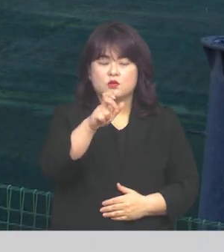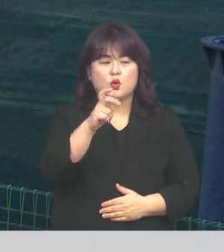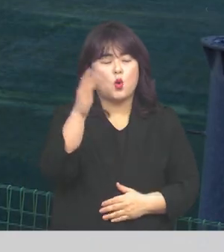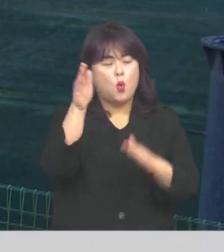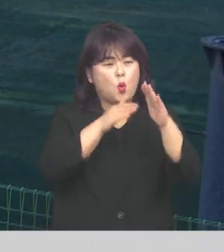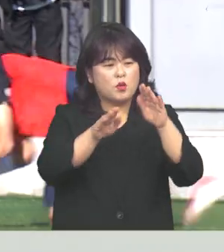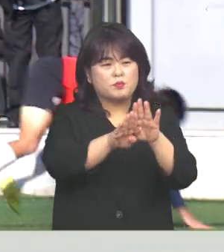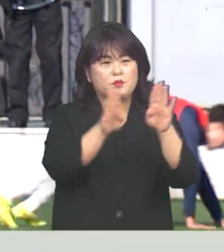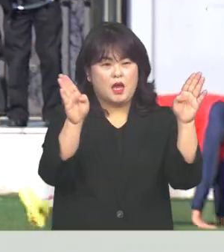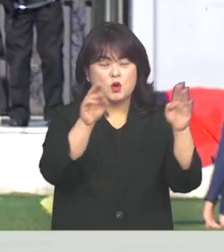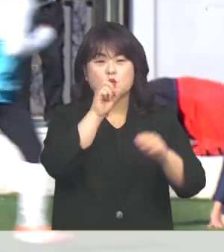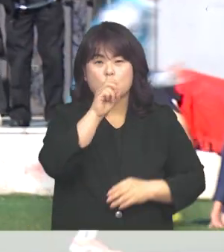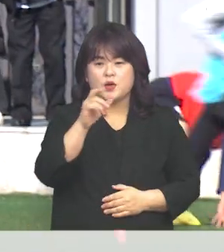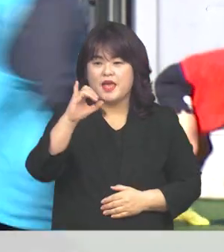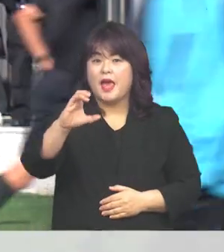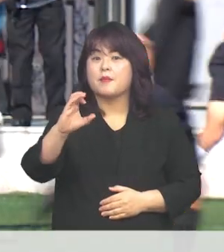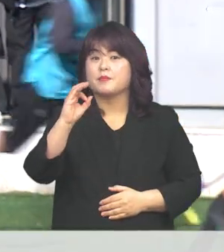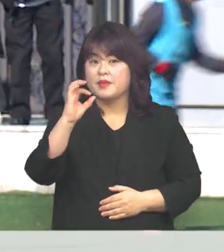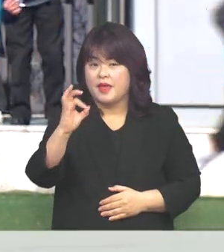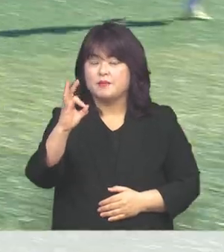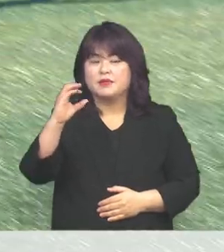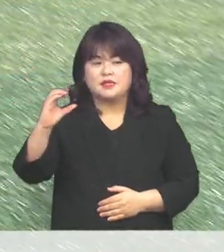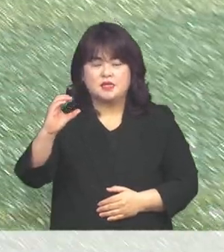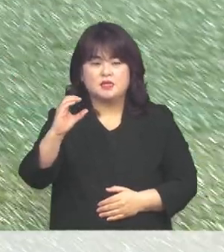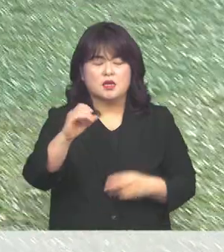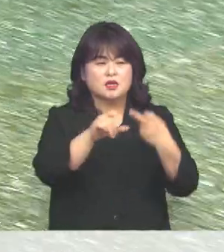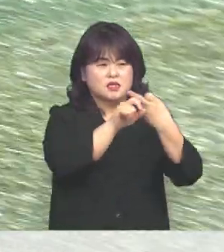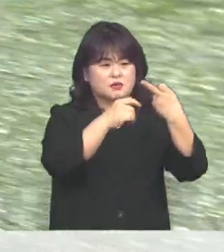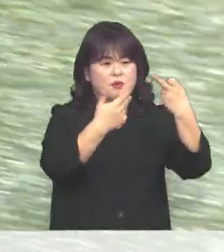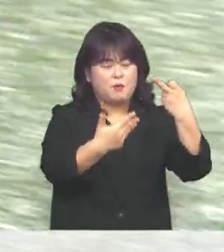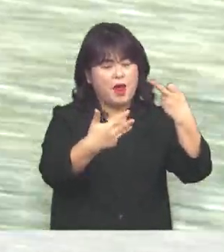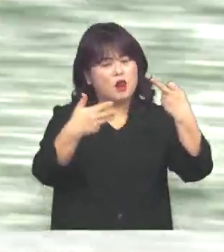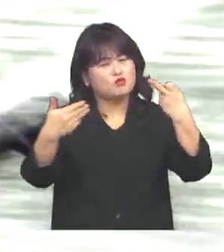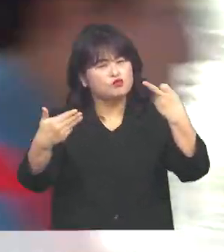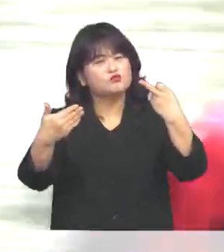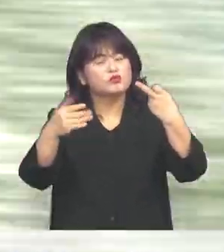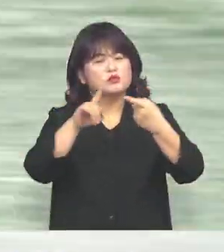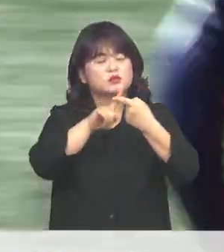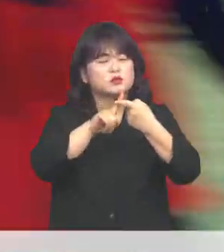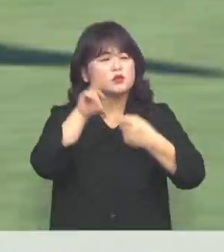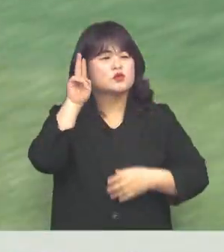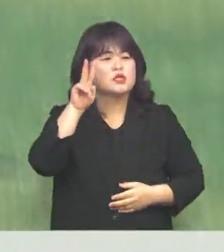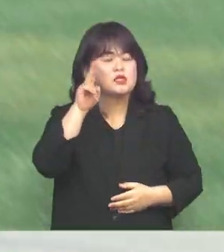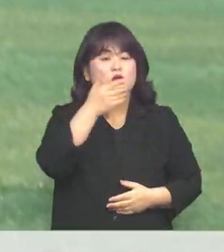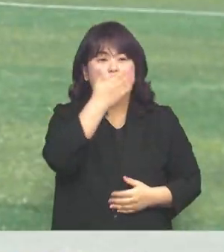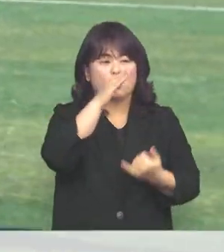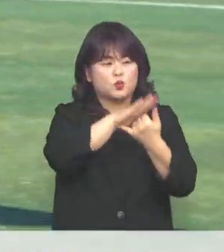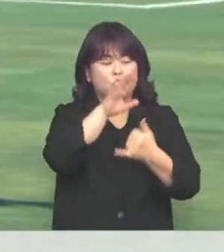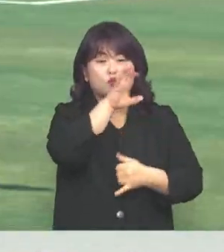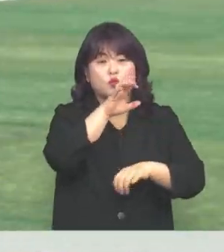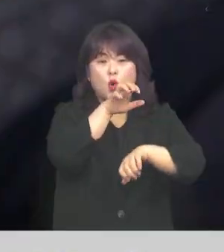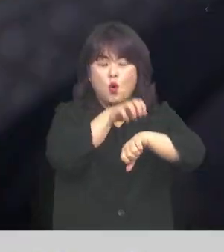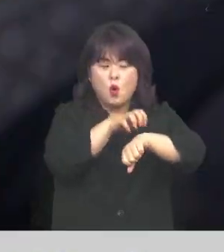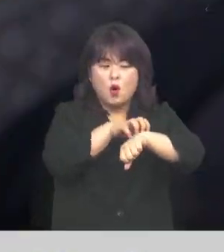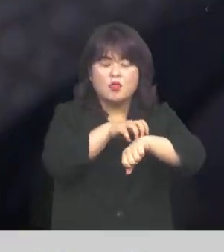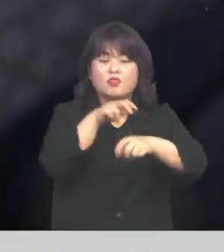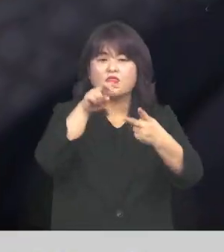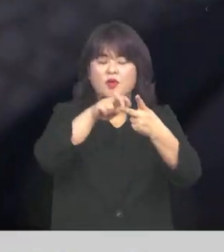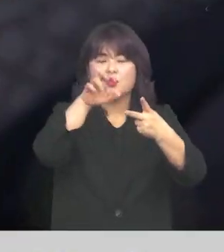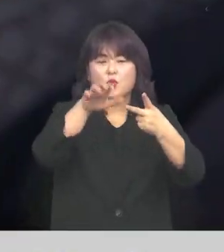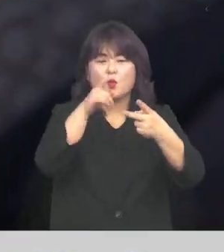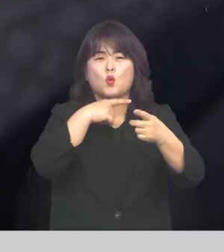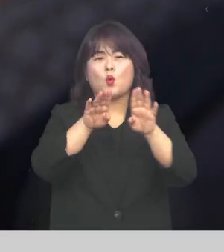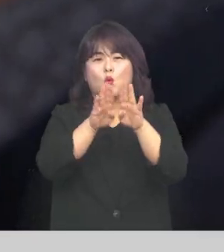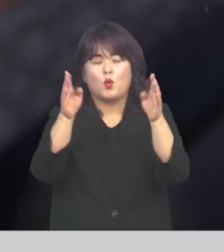2026년 공식 창단을 앞둔 용인FC가 12월 8일부터 9일까지 이틀간 용인시 청소년 수련원에서 신예 선수 발굴을